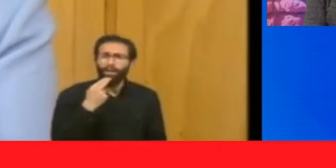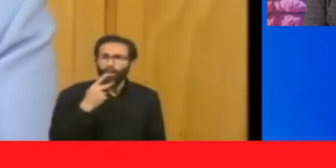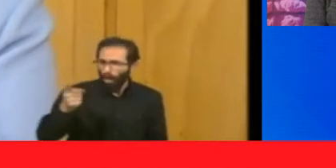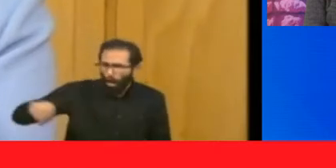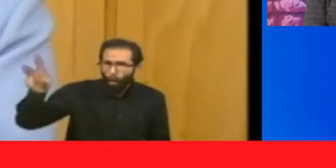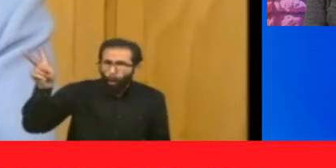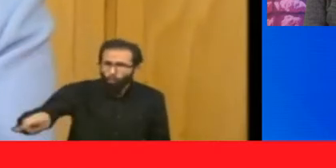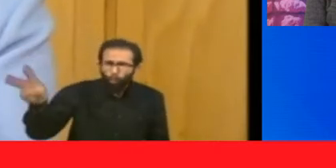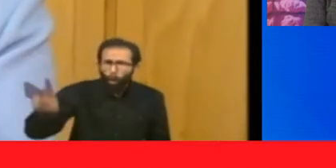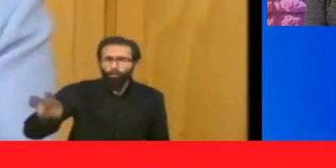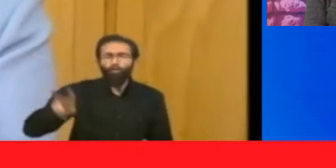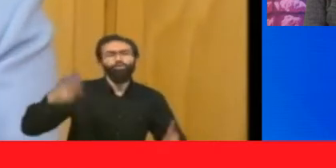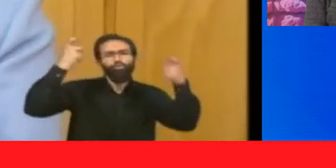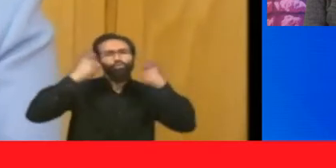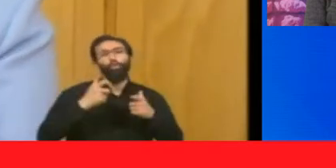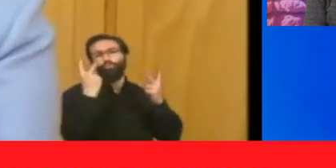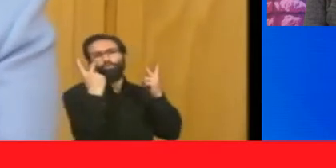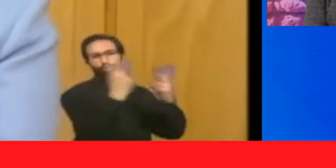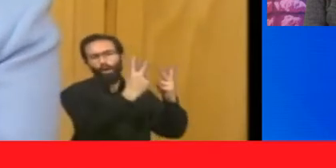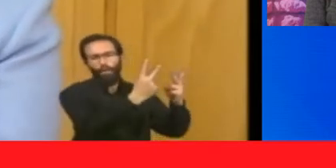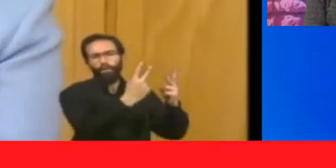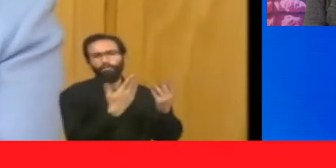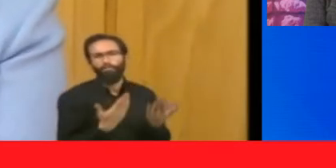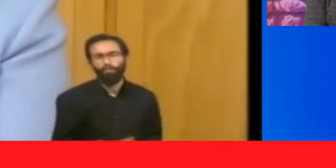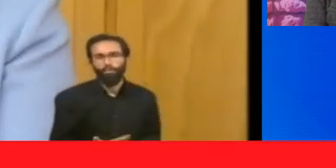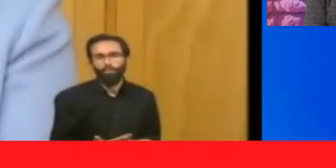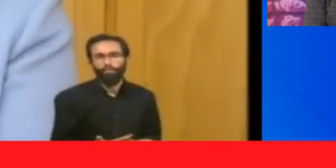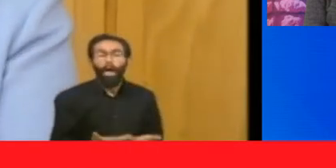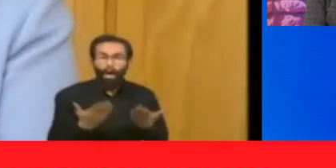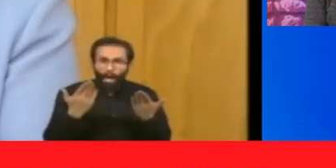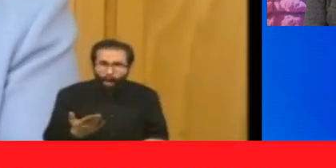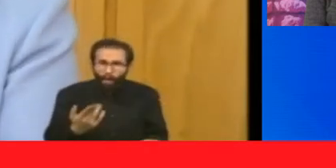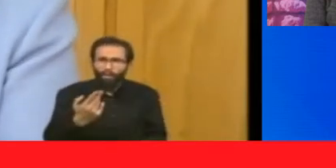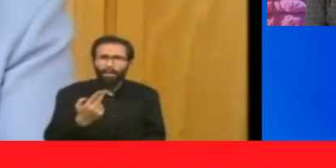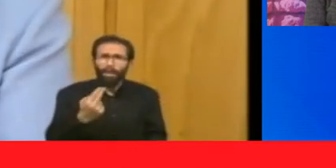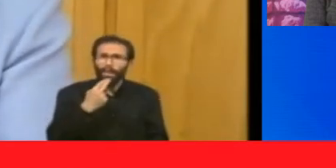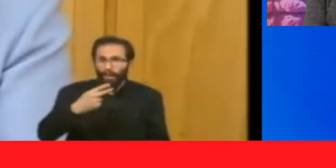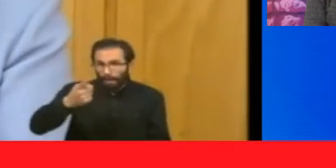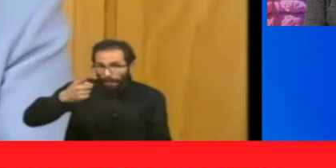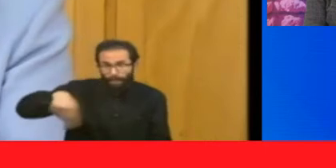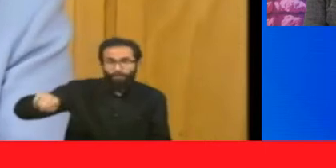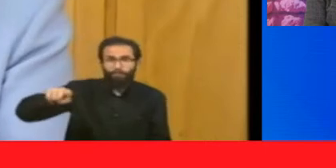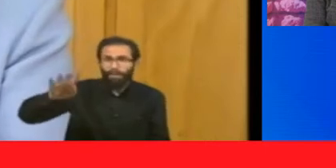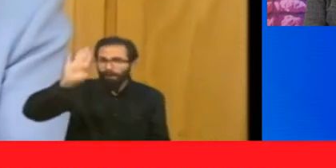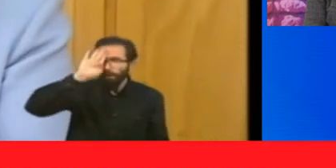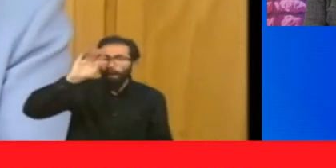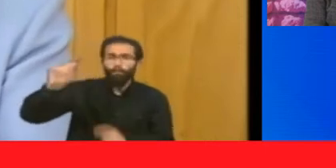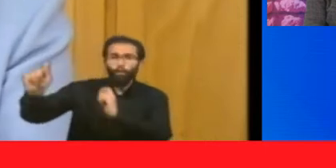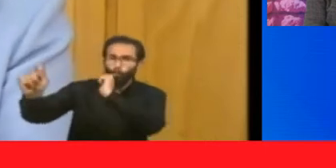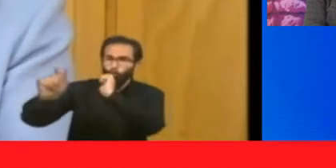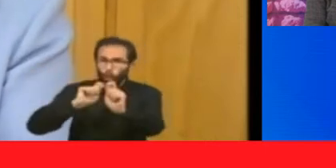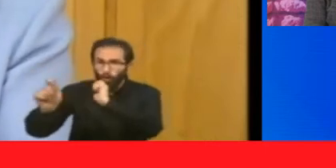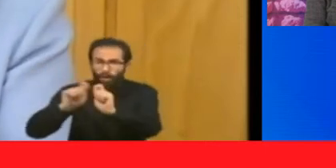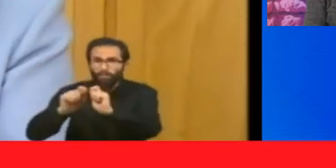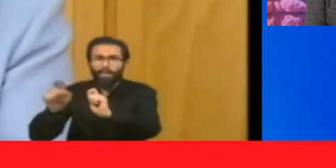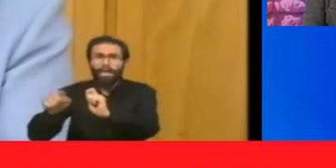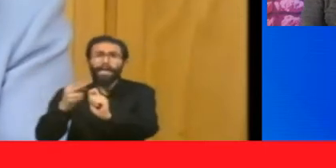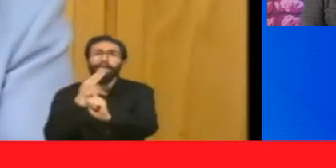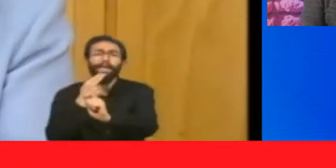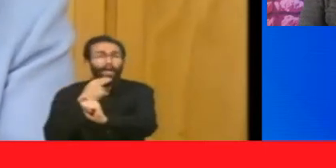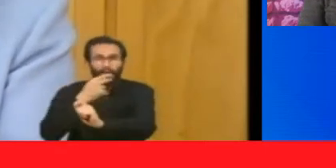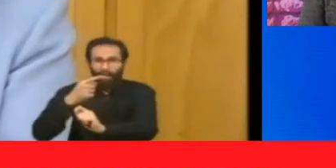ve sorumlusudur. Evet sevgili kadınlar, İstanbul Sözleşmesi artık kadınlar için